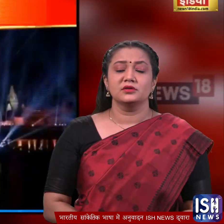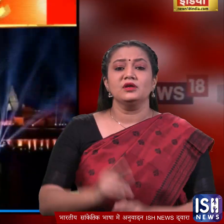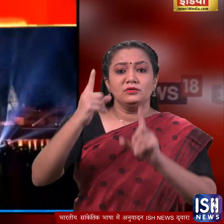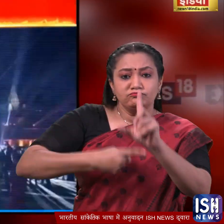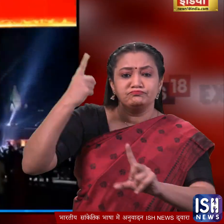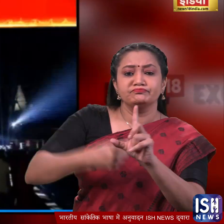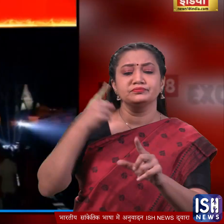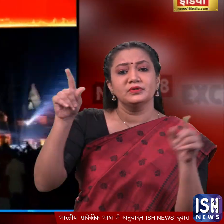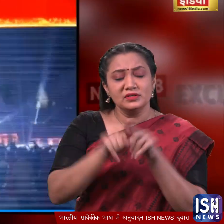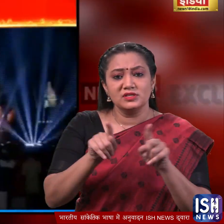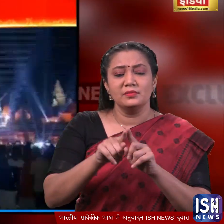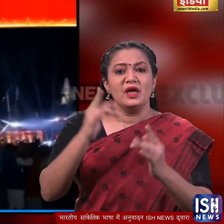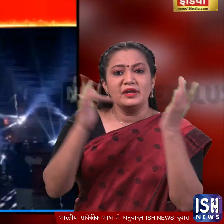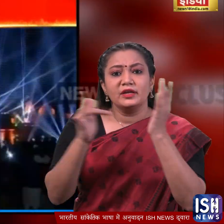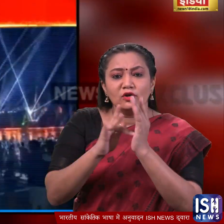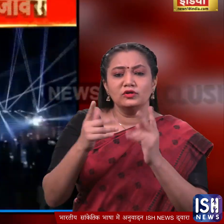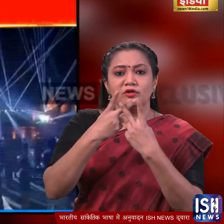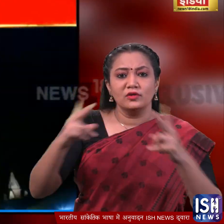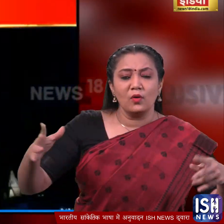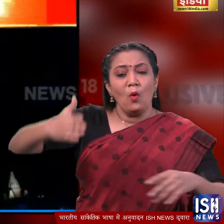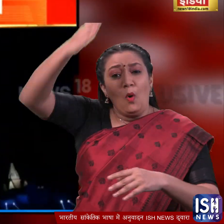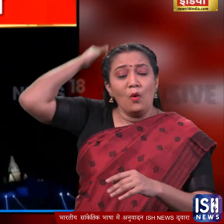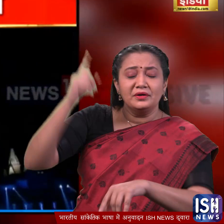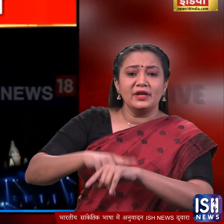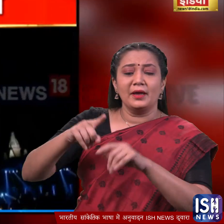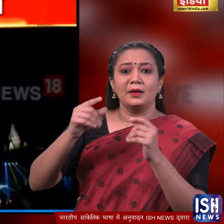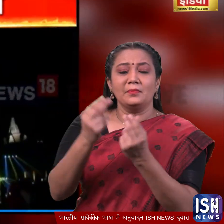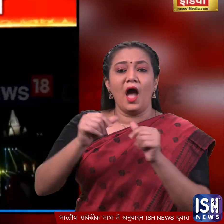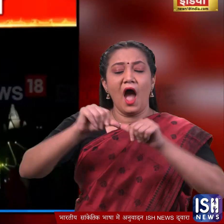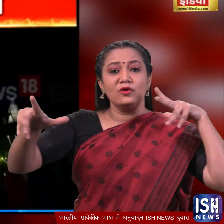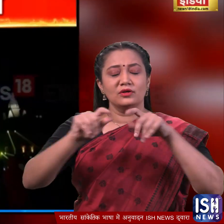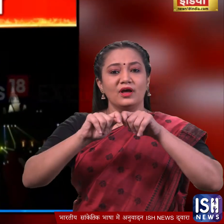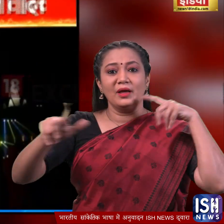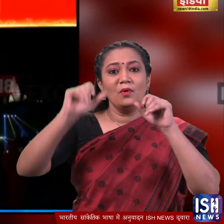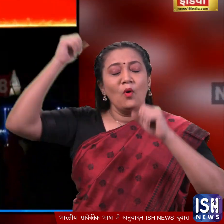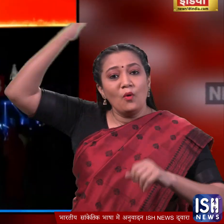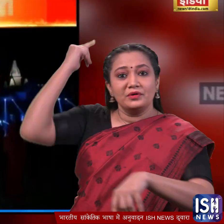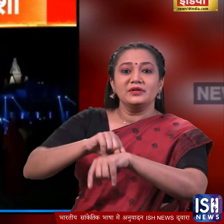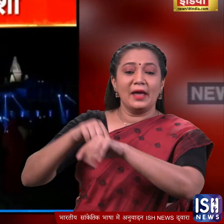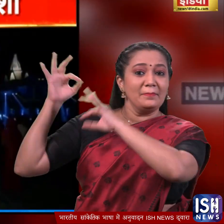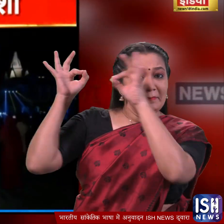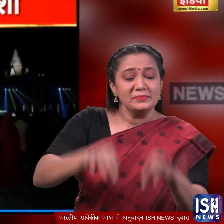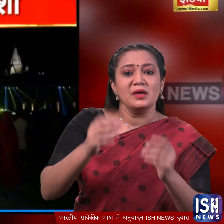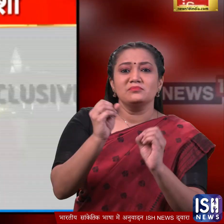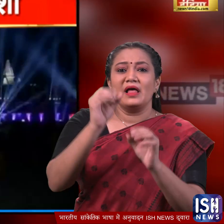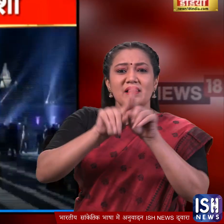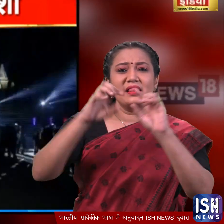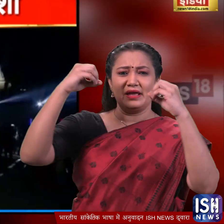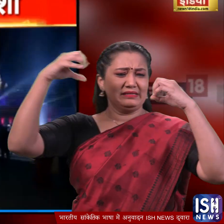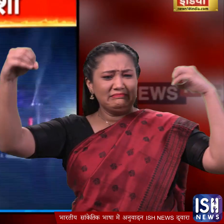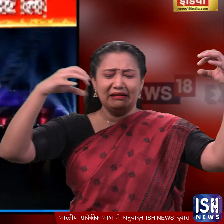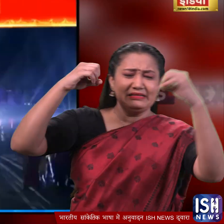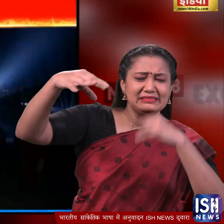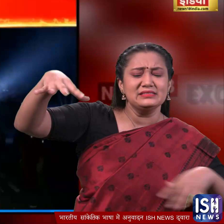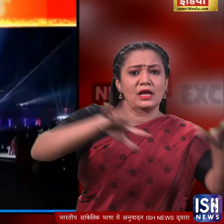बल्कि हर साल की तरह इस बार भी तकनीक की मदद से त्रेता युग वाली अयोध्या का एहसास कराने के लिए लेजर शो के इंतजाम नजर आए, जिसकी